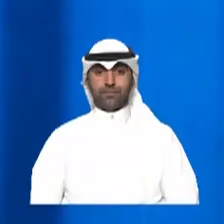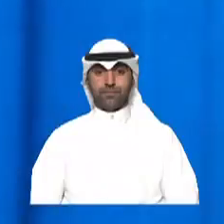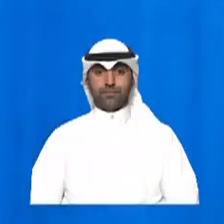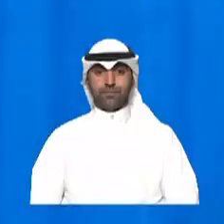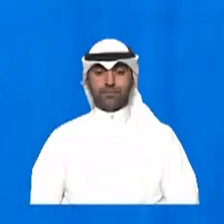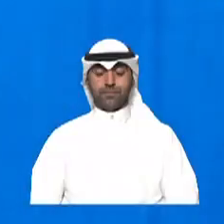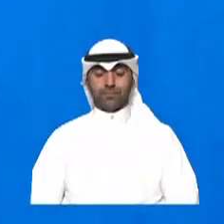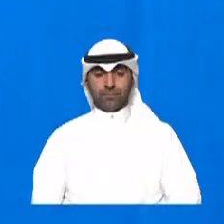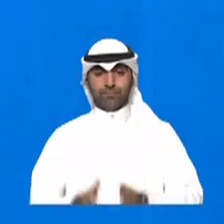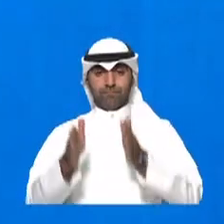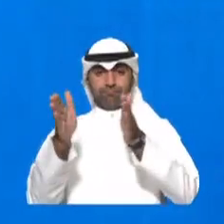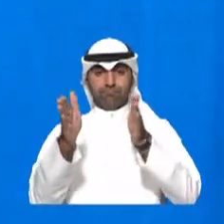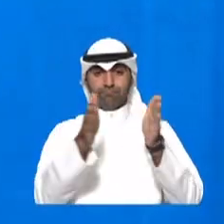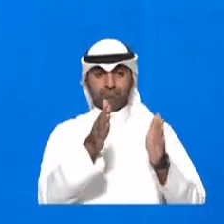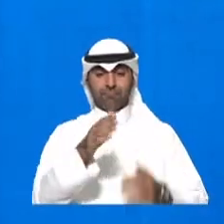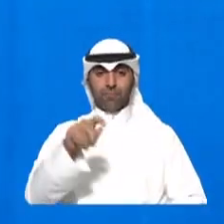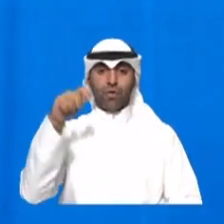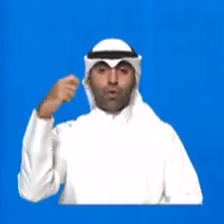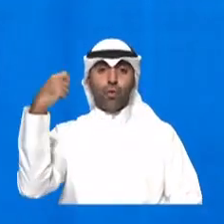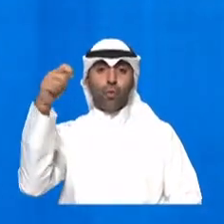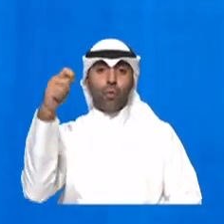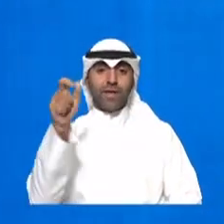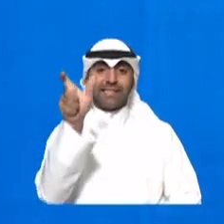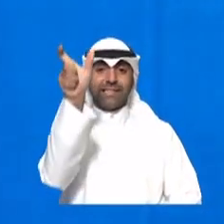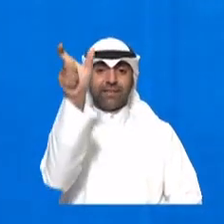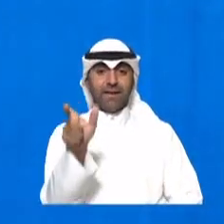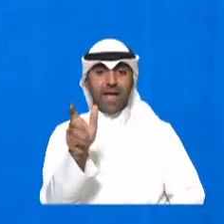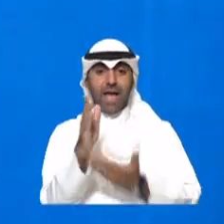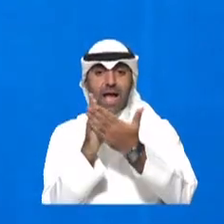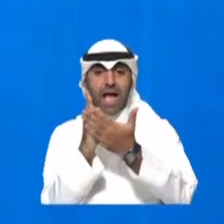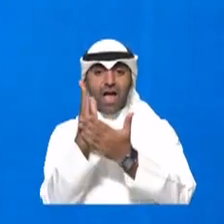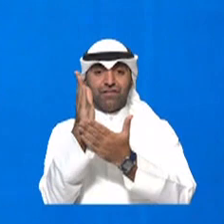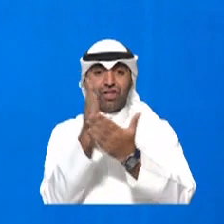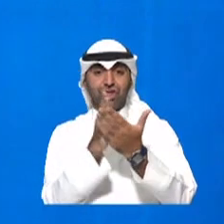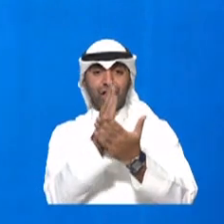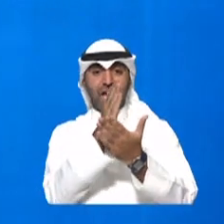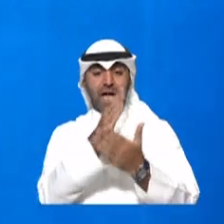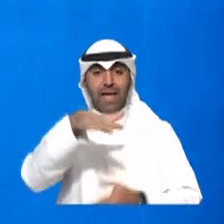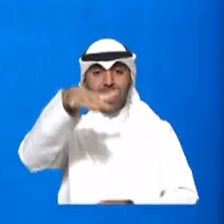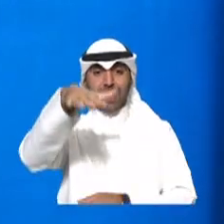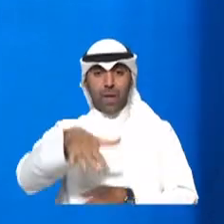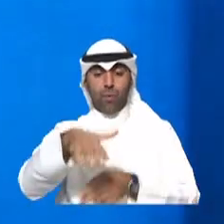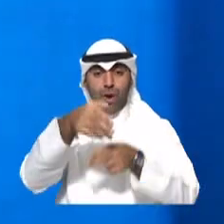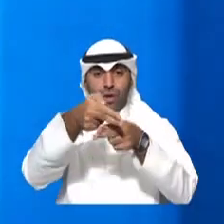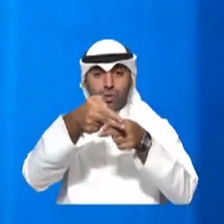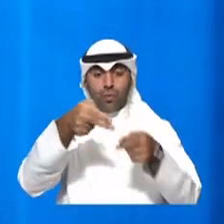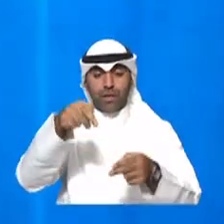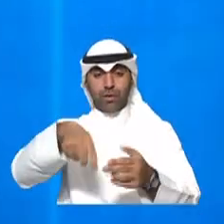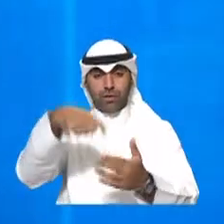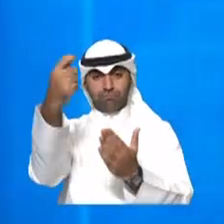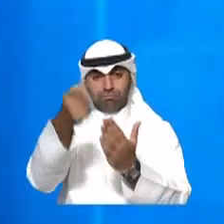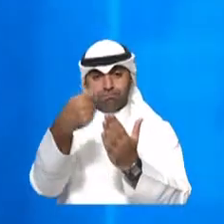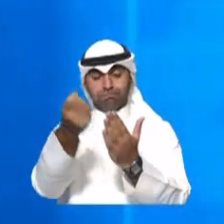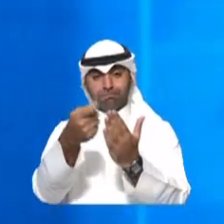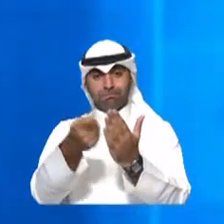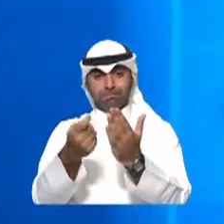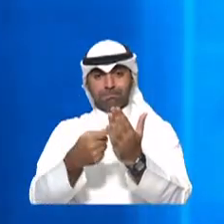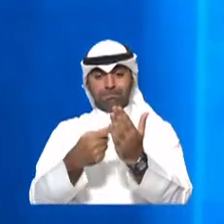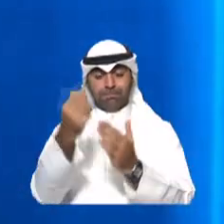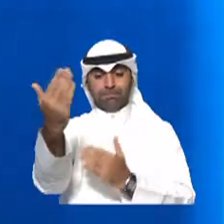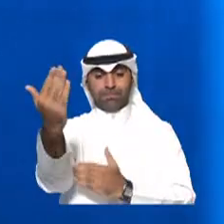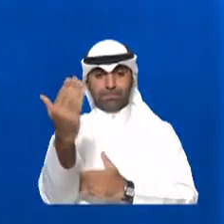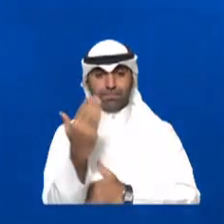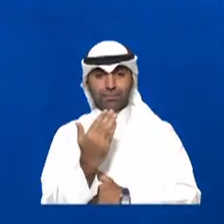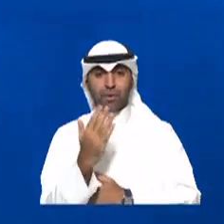تسلم وزير الخارجيه الشيخ سالم عبد الله الجابر الصباح رساله خطيه من نائب رئيس